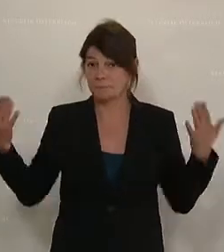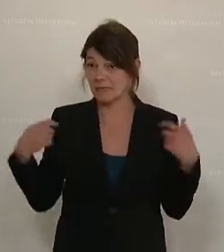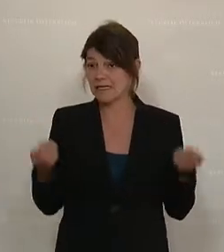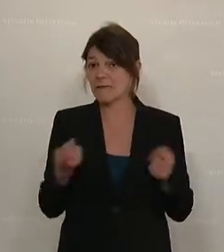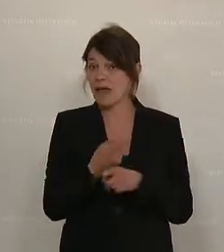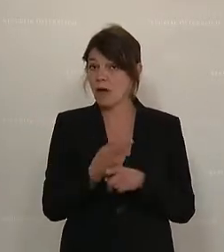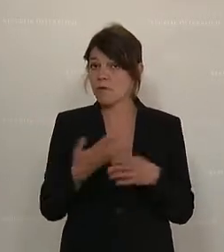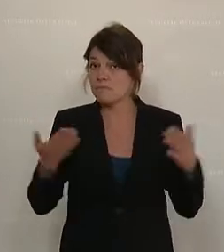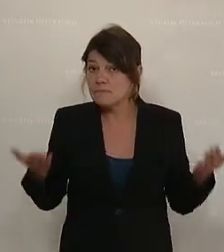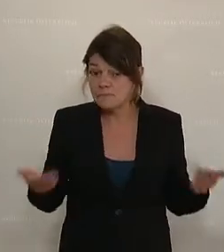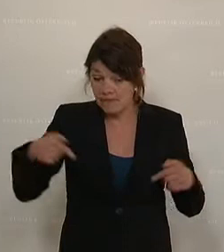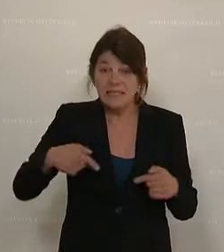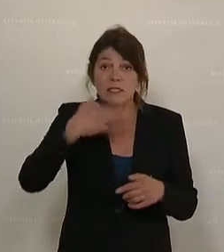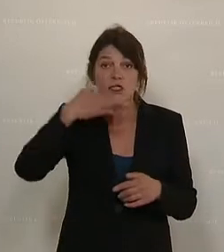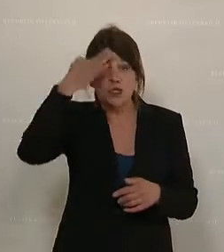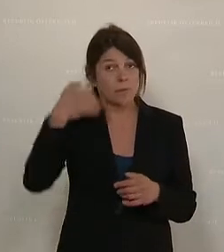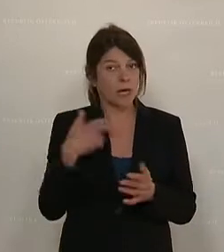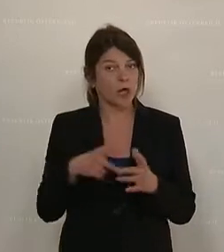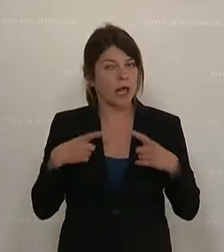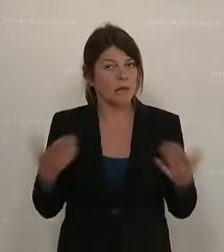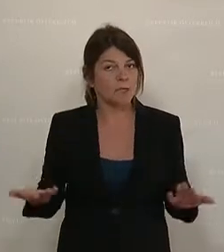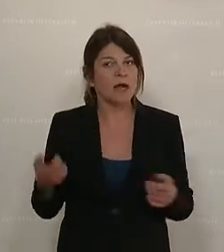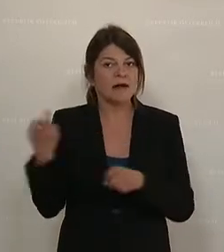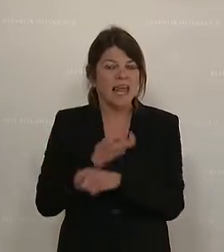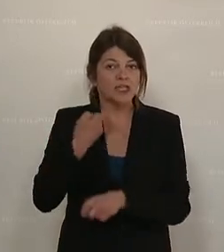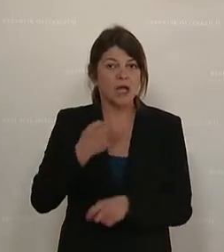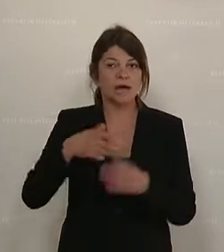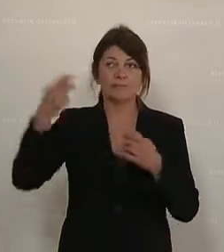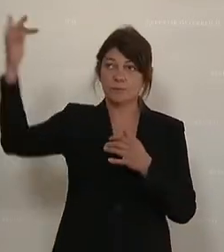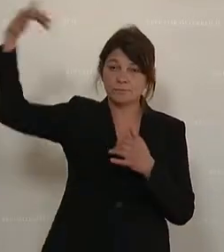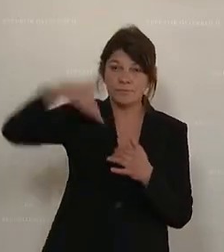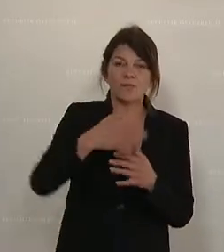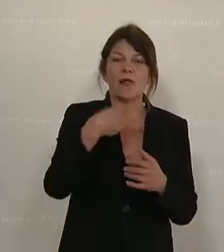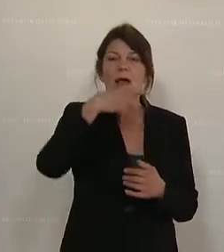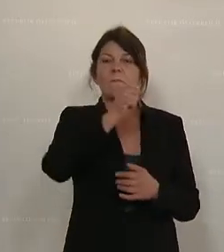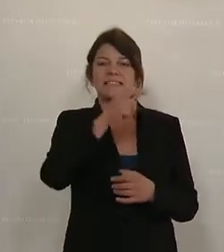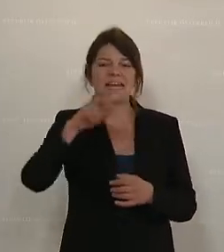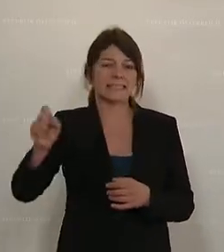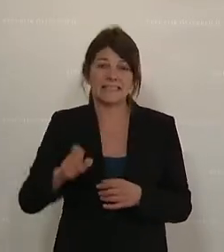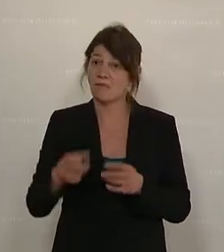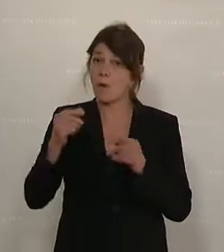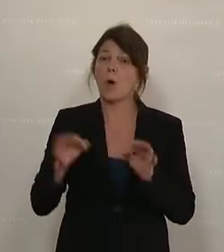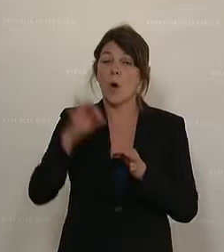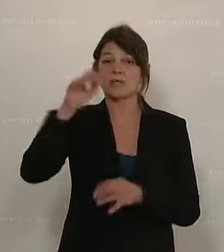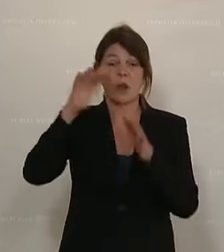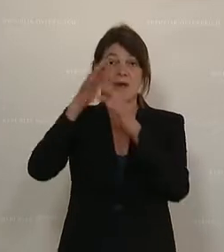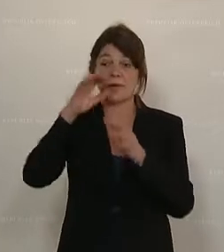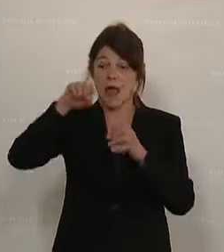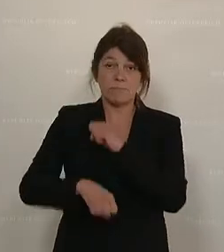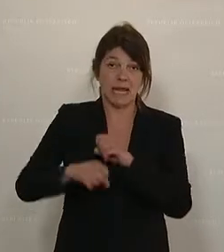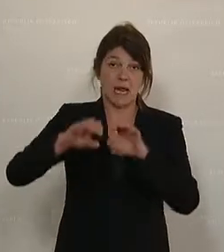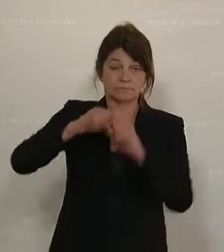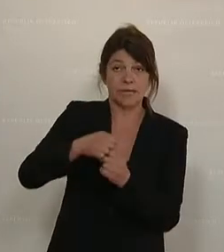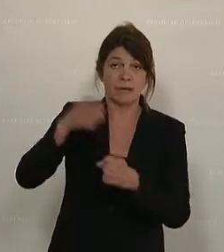dass wir diesen Sommer noch erleben, dass die Gletscherzunge von der Pasterze beim Großglockner abbrechen wird und innerhalb von den